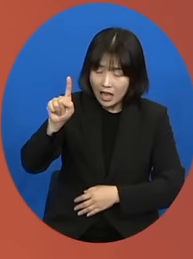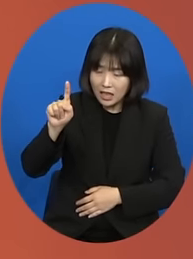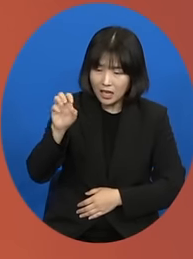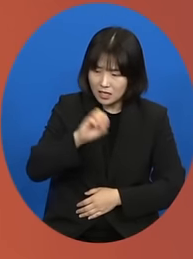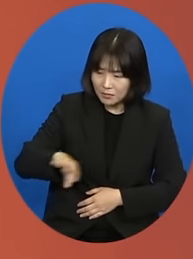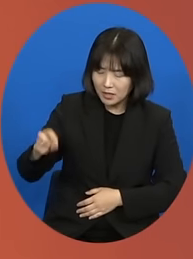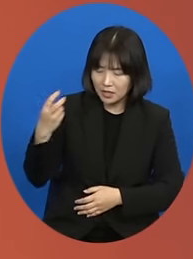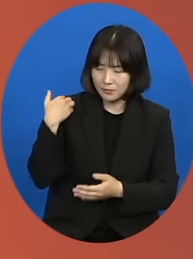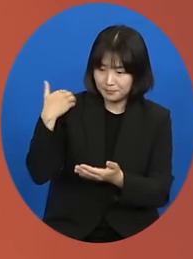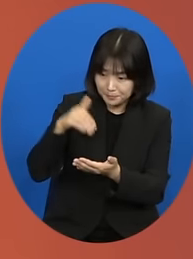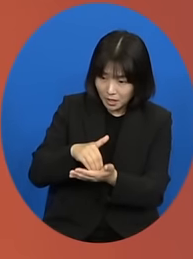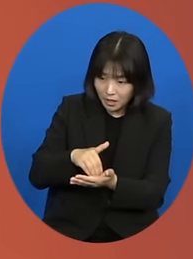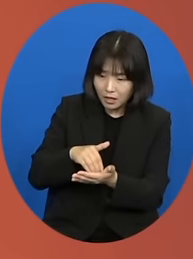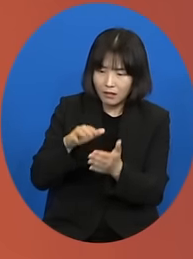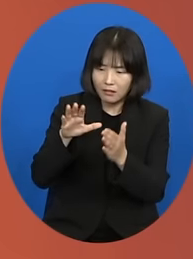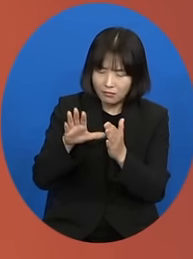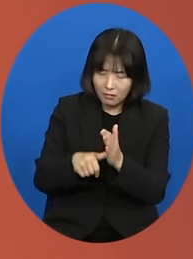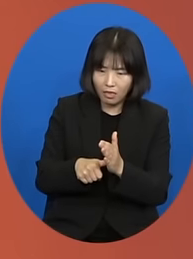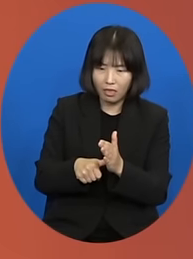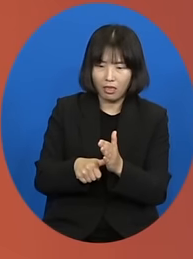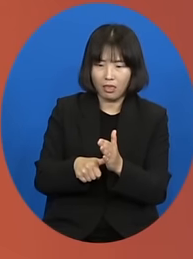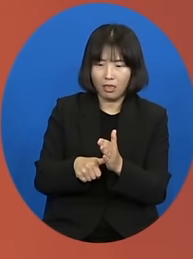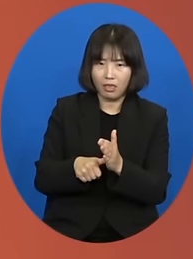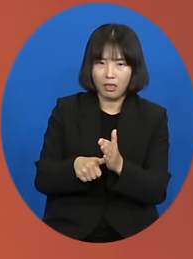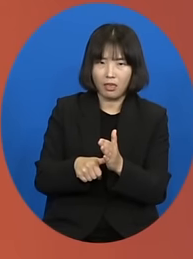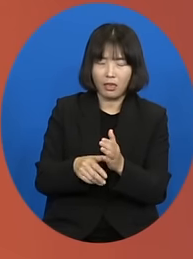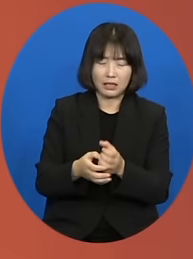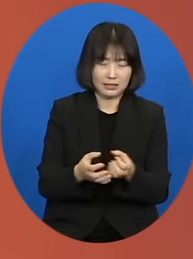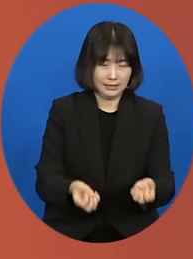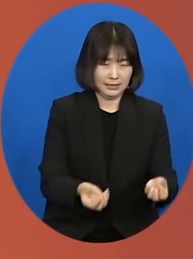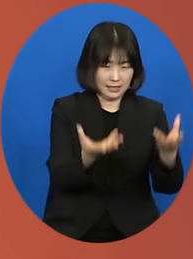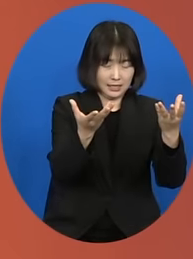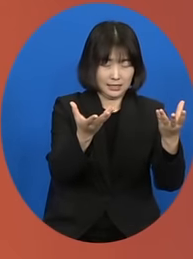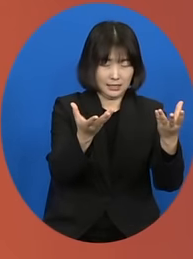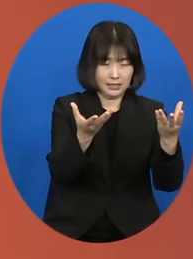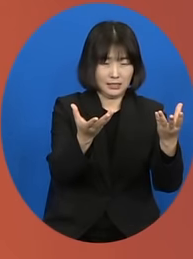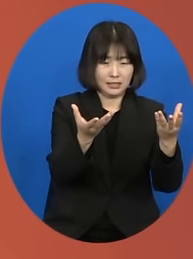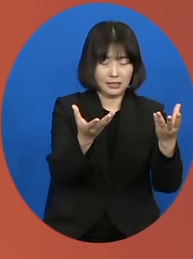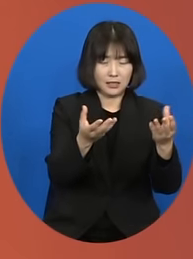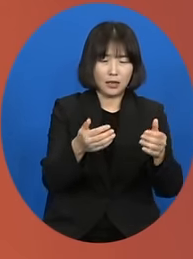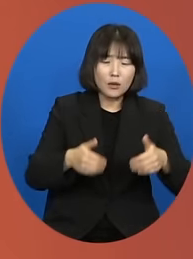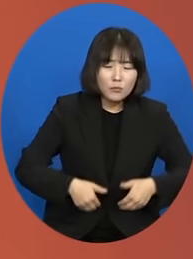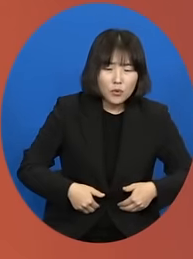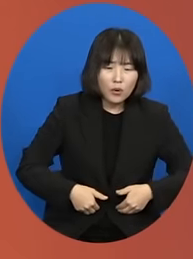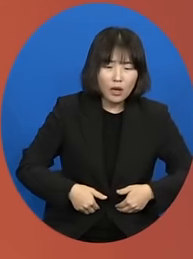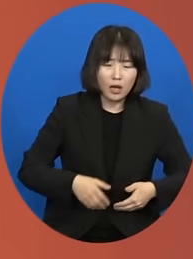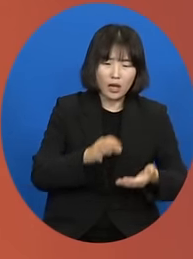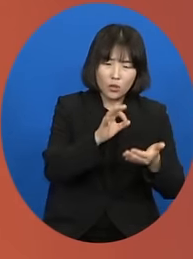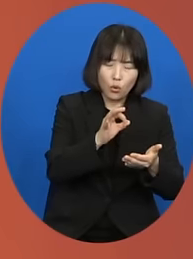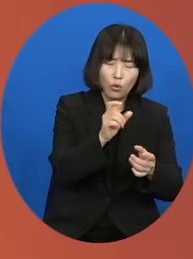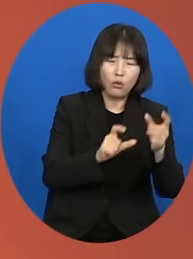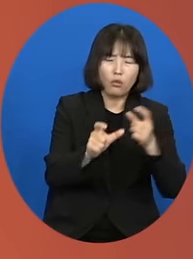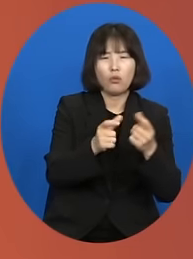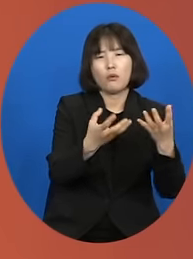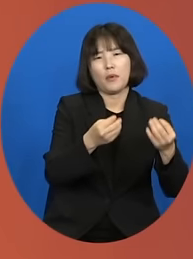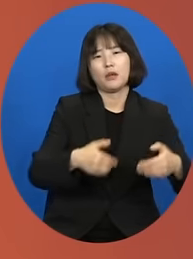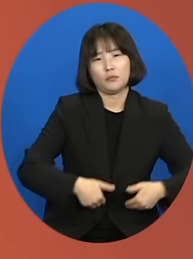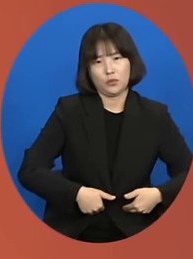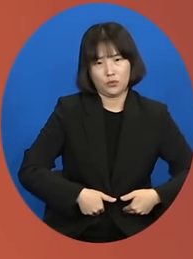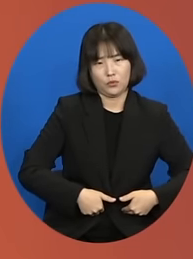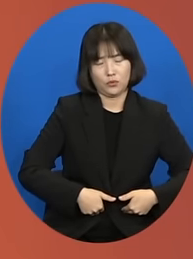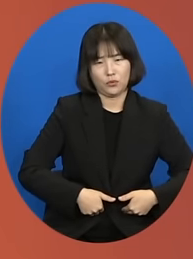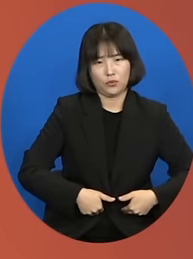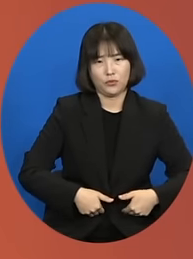버린 잔치가 양 한 마리 가지고 될까요? 많은 양을 잡아야 됩니다. 잃어버린 동전 하나 찾았을 때 버린 잔치가 동전